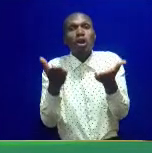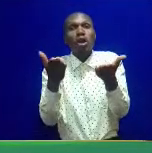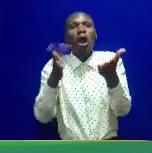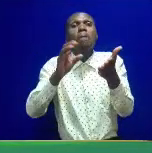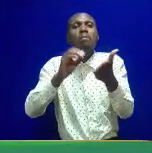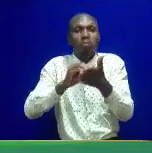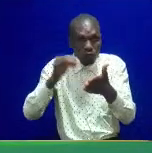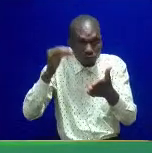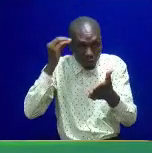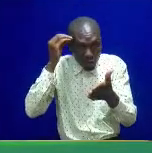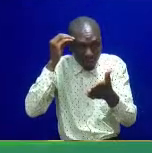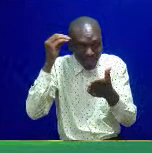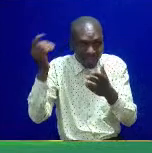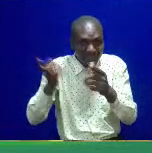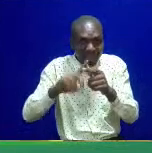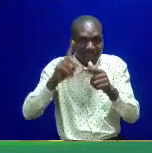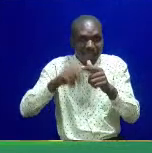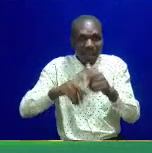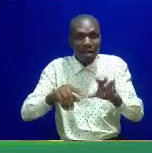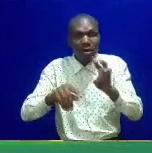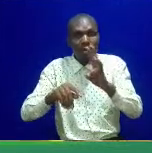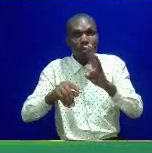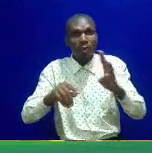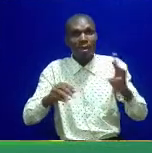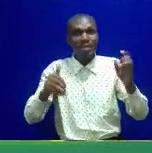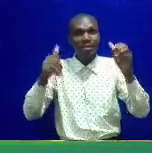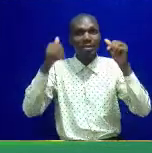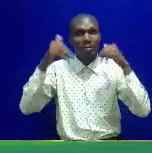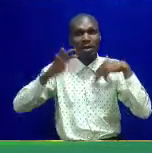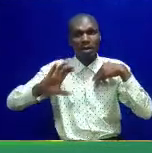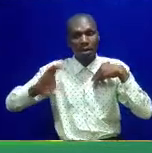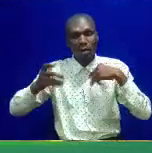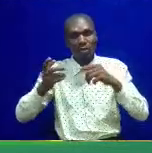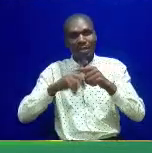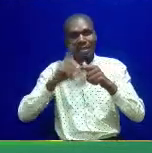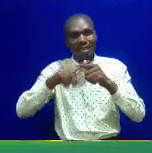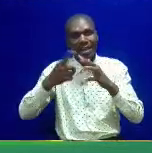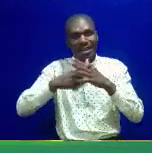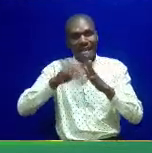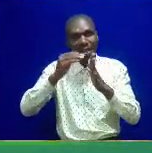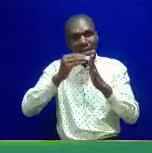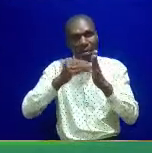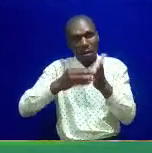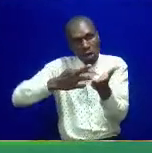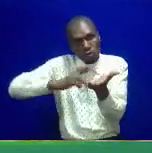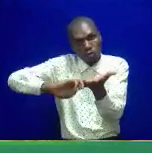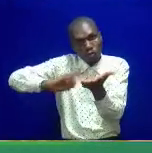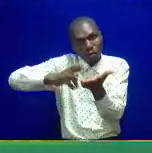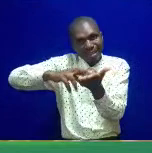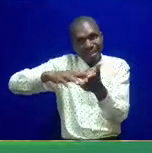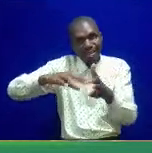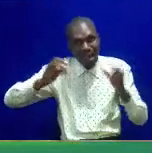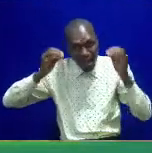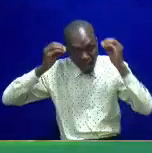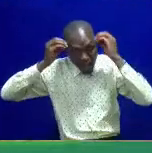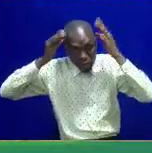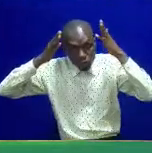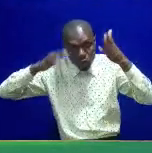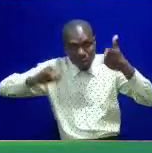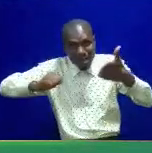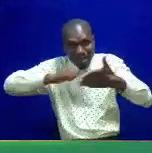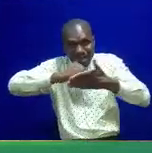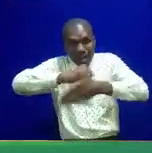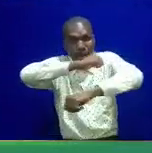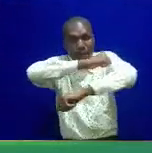ye chisemi. Nigo ebunge ya West Mogirango ya chakirie umoroverio. Wokolikia aboro kigwa chibasari.